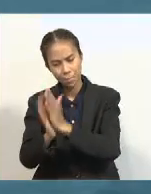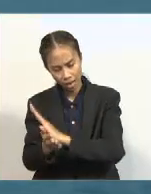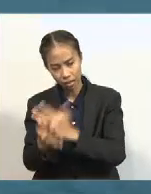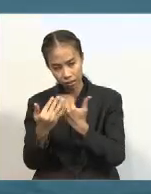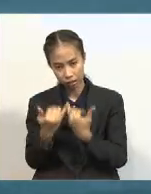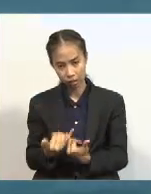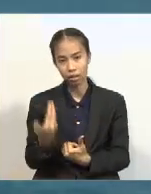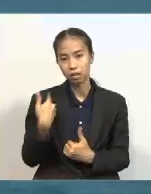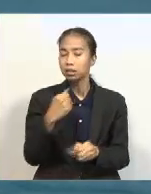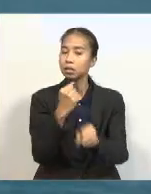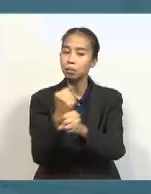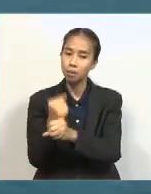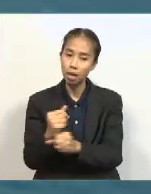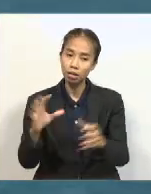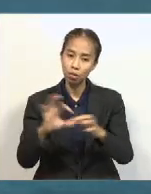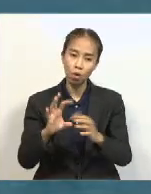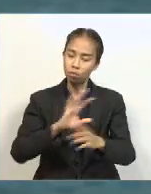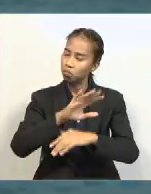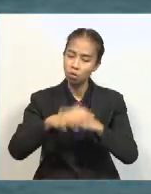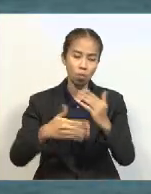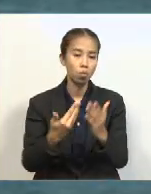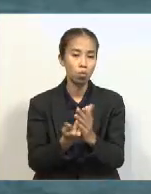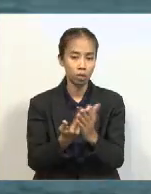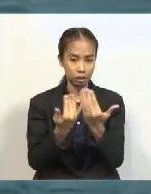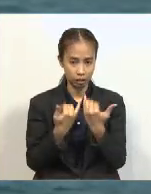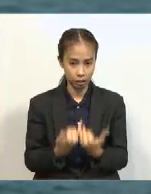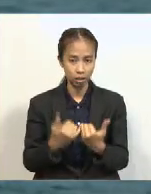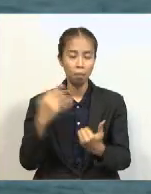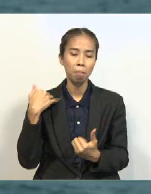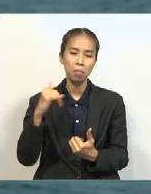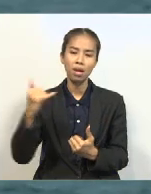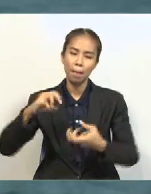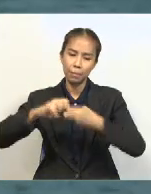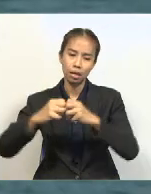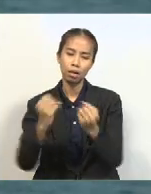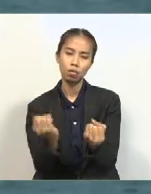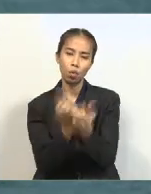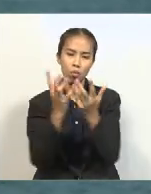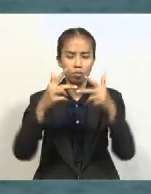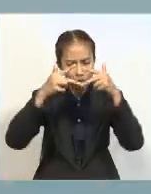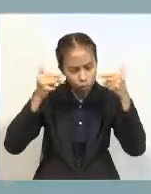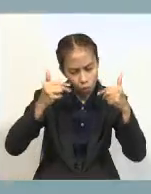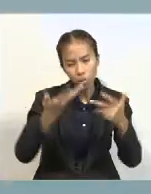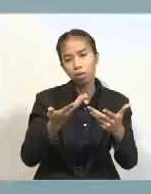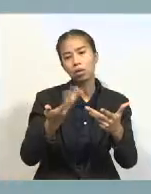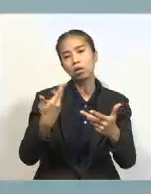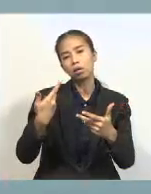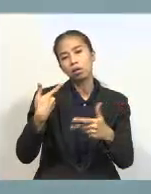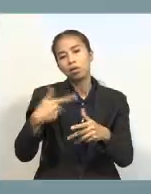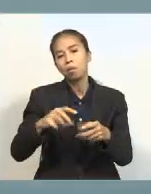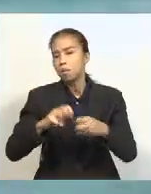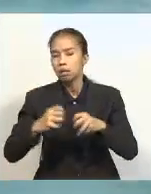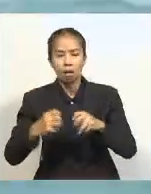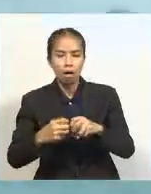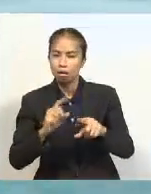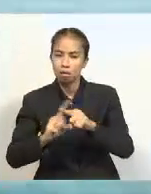องรับภาระงานด้านความมั่นคงครอบคลุมทุกมิติจากภัยคุกคามในทุกรูปแบบอาชญากรรมข้ามชาติและความท้าทายข้าม